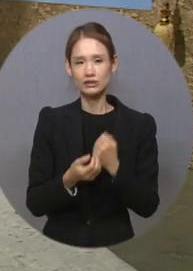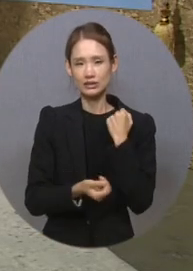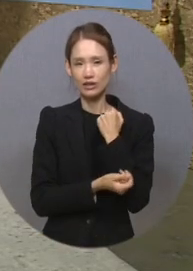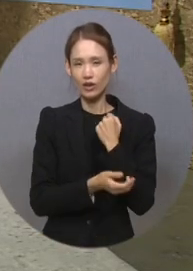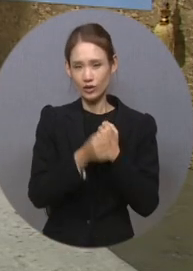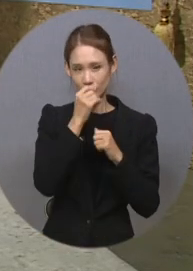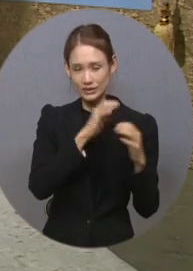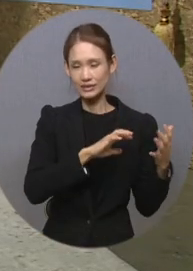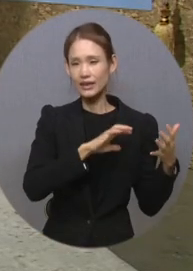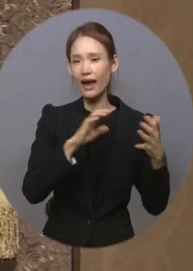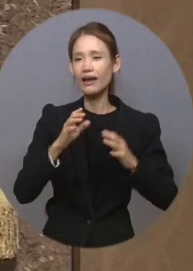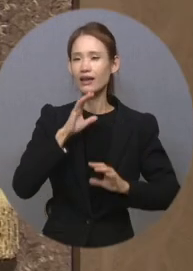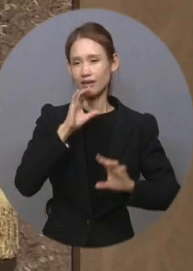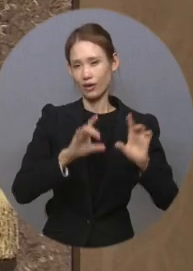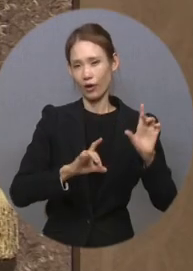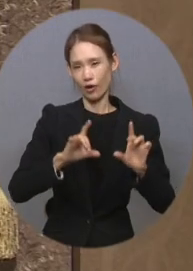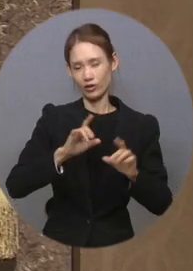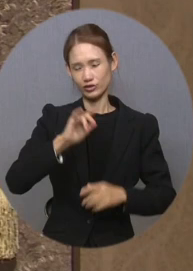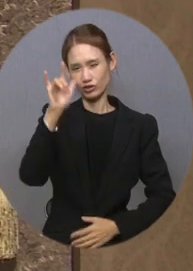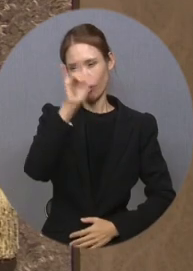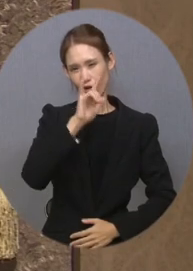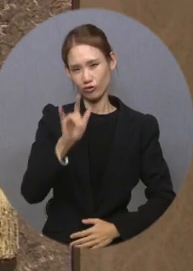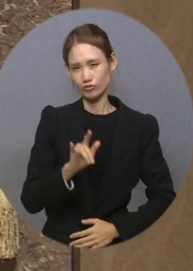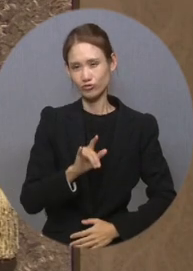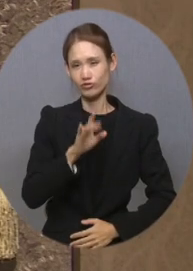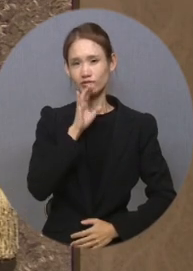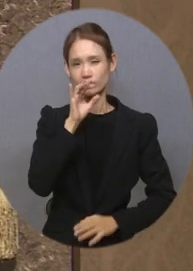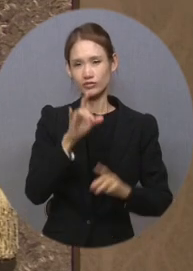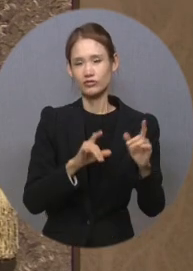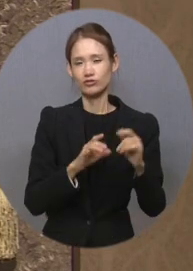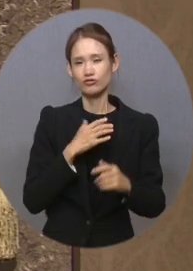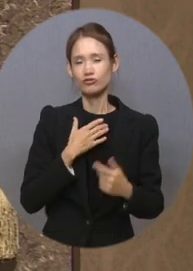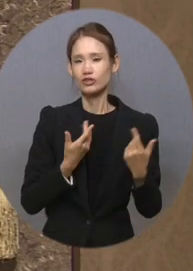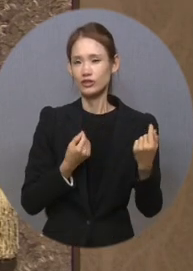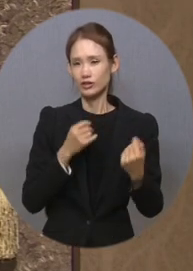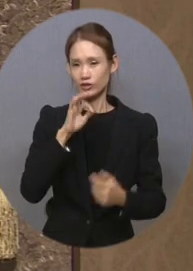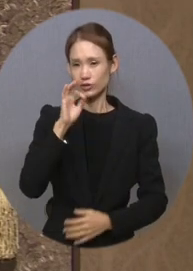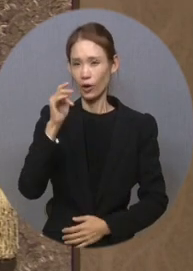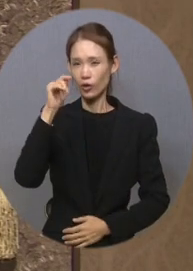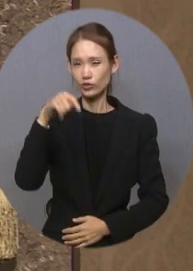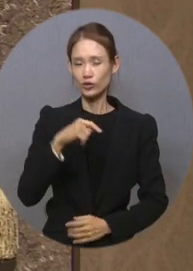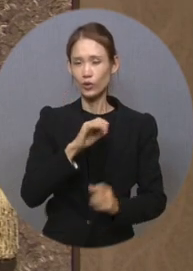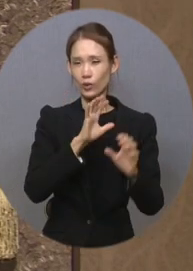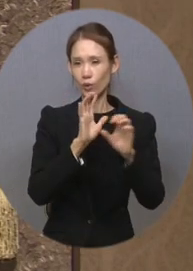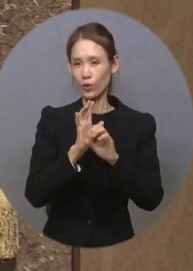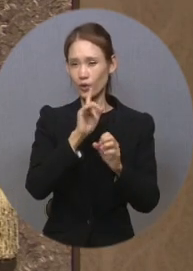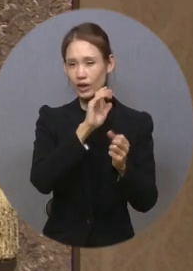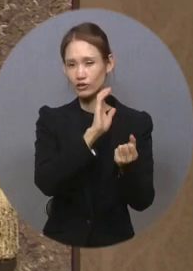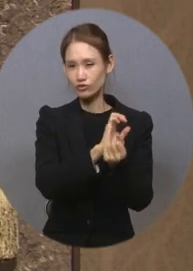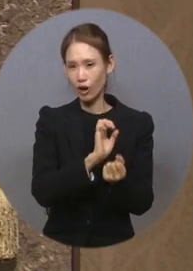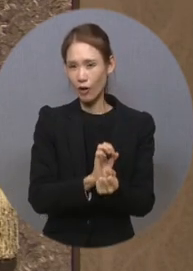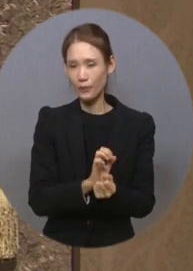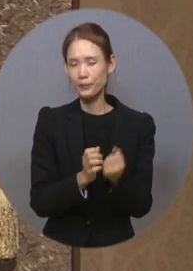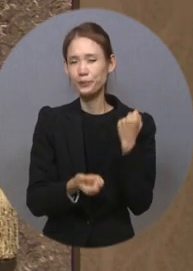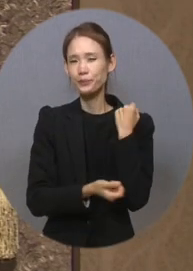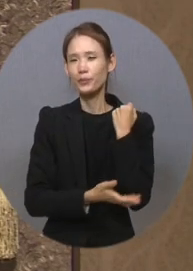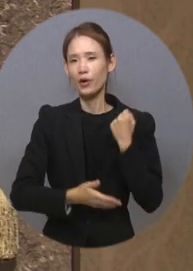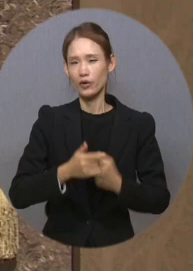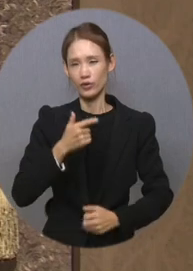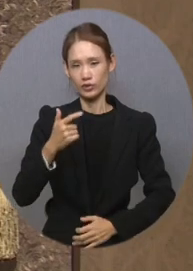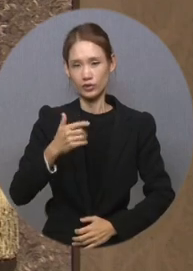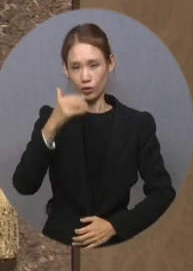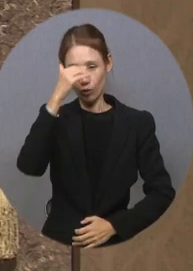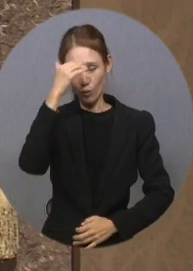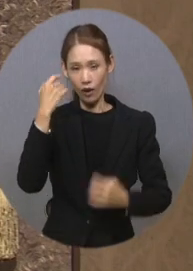세계적인 현상이고 네. 또 전국적인 현상이고 우리 여수도 코로나 영향이 있었죠. 그러나 네.